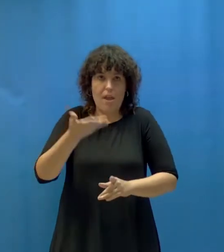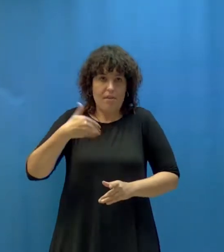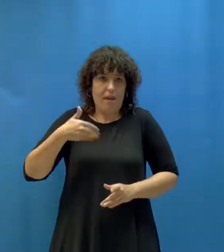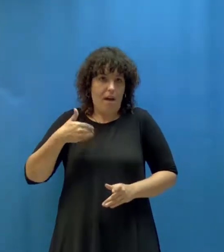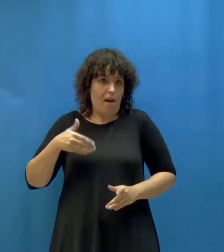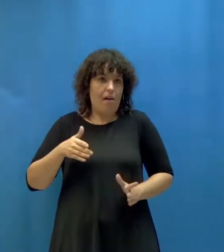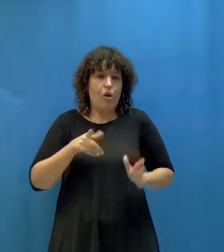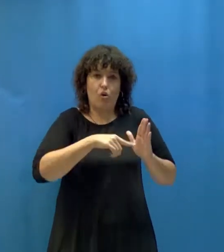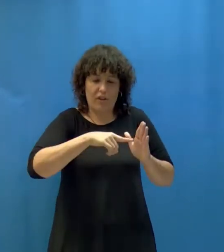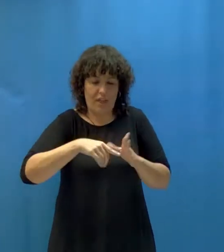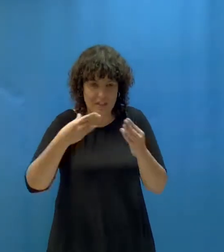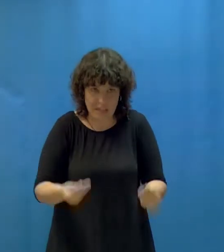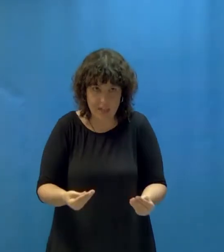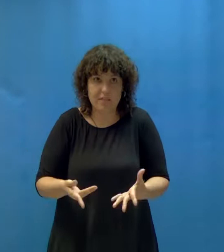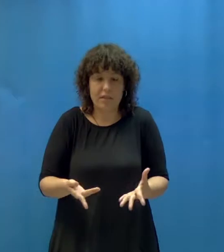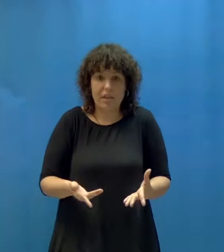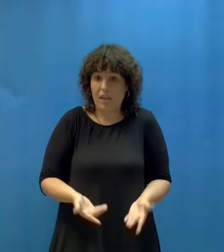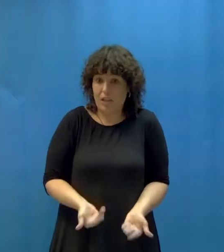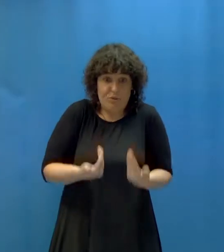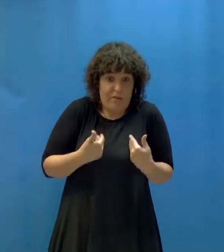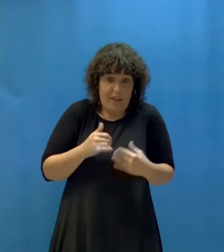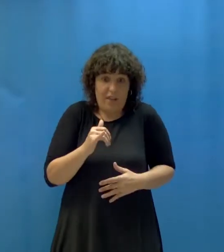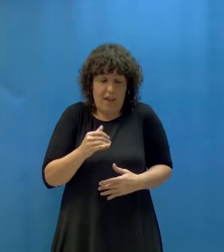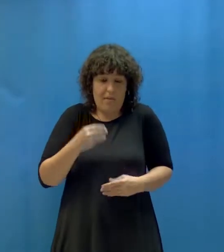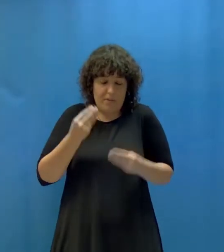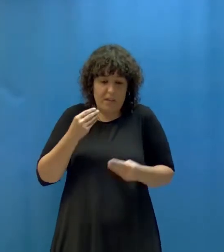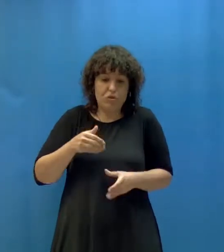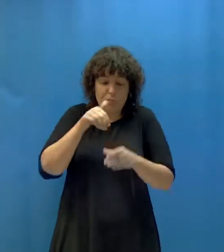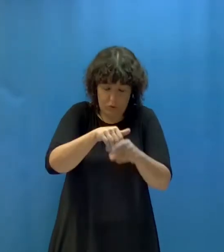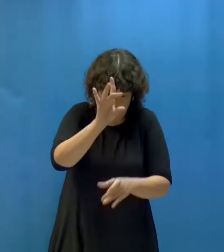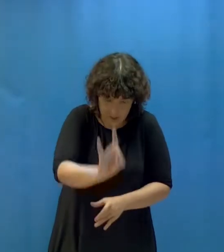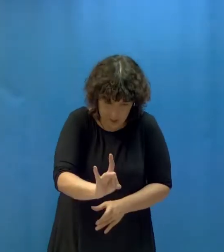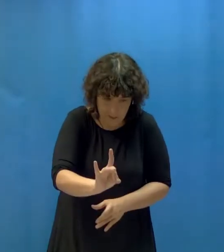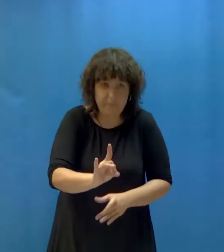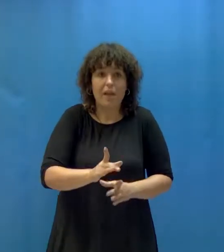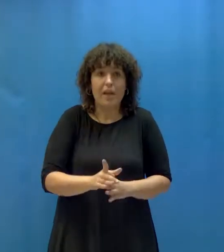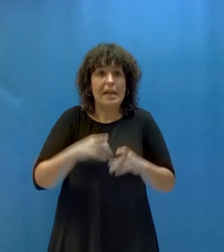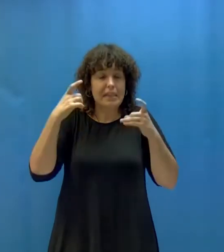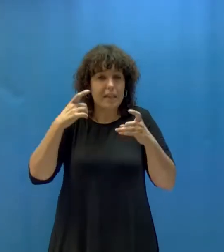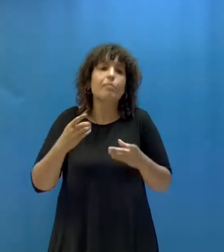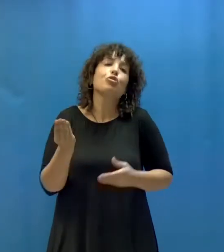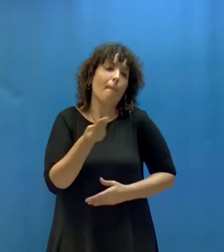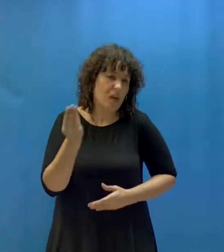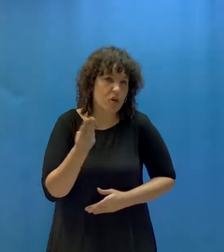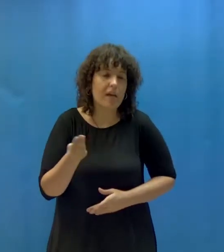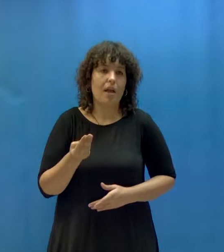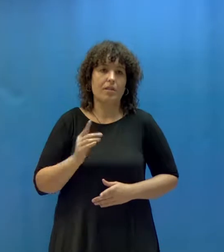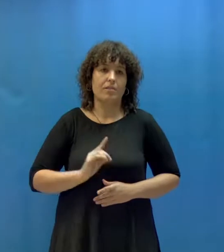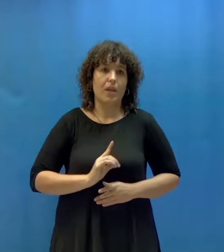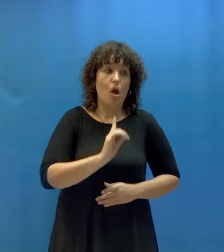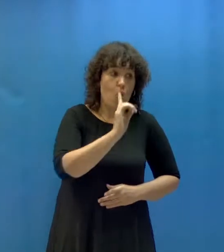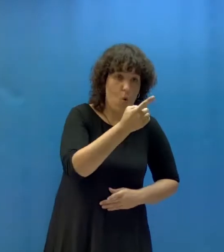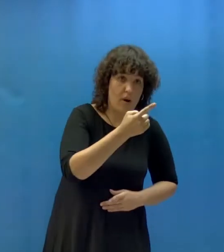pensem que en aquesta responsabilitat havien de votar que sí i en el període d'esmenes que ara s'obri anem a tractar de millorar-les en una, per veure què passa en